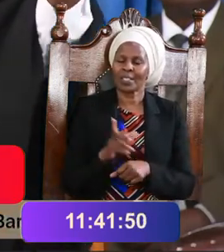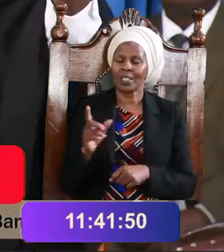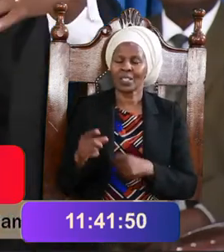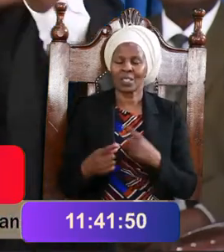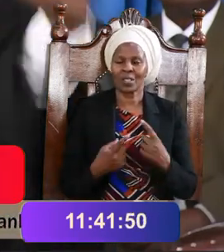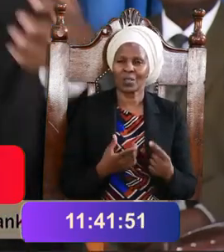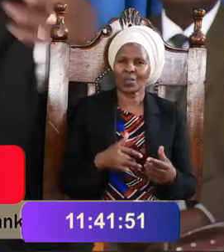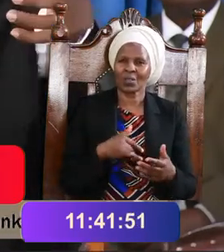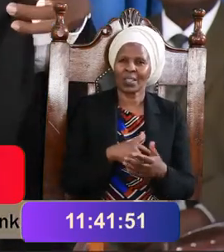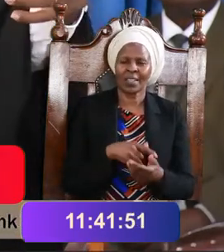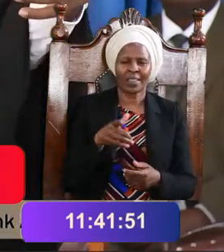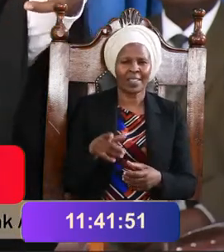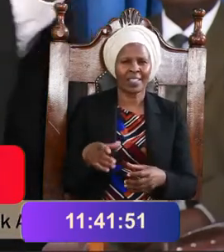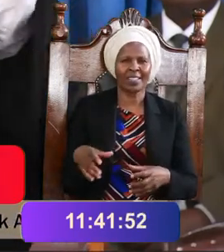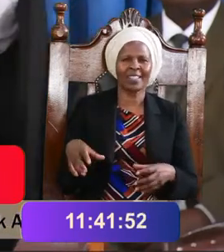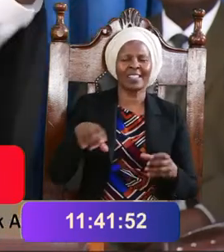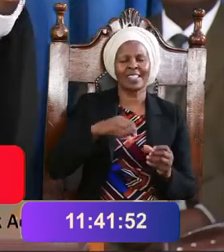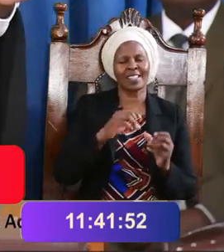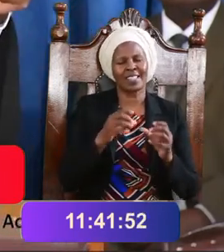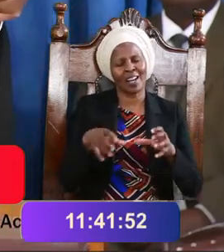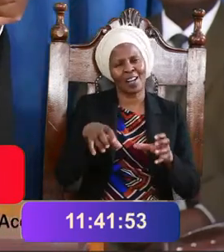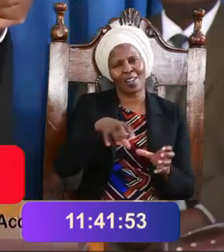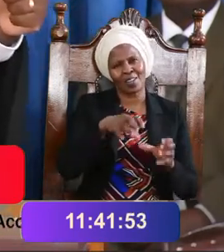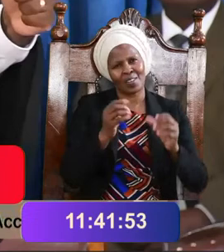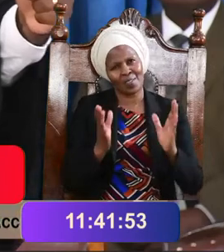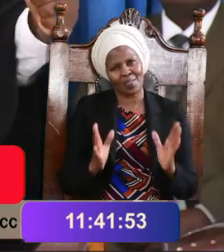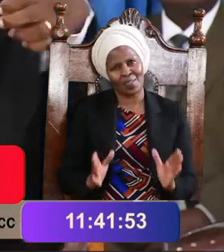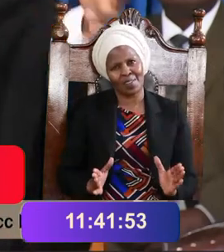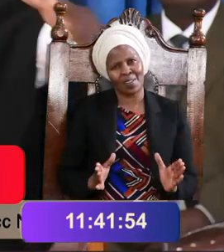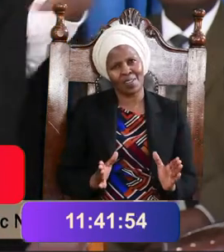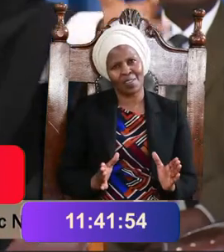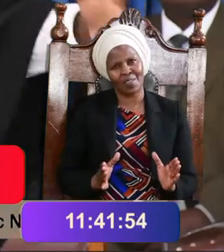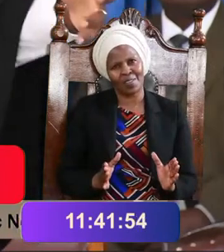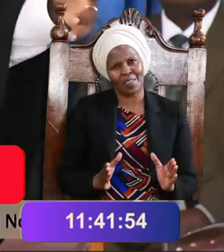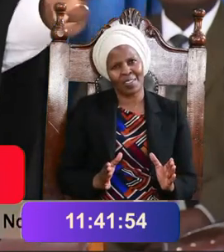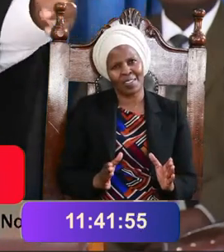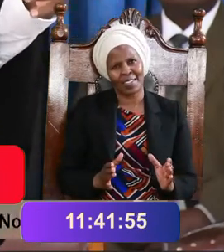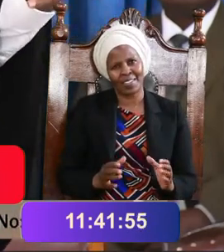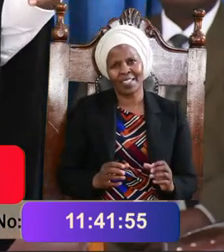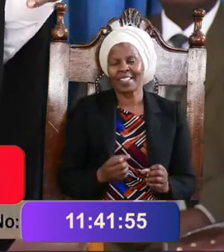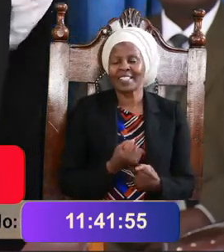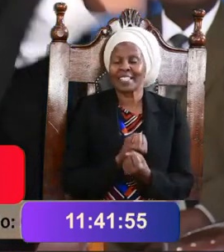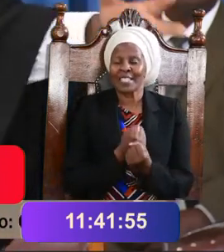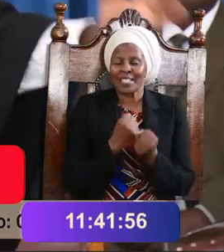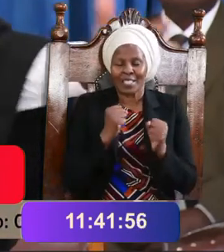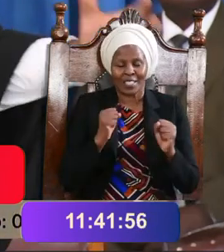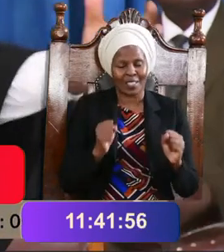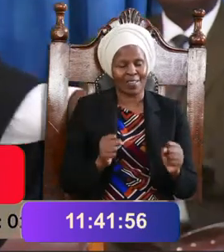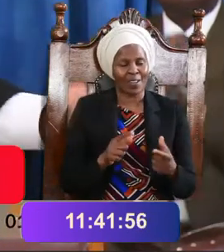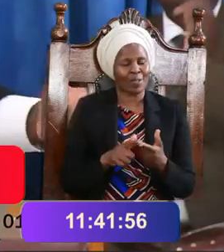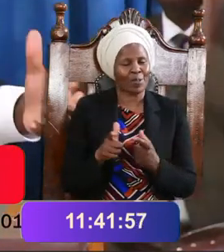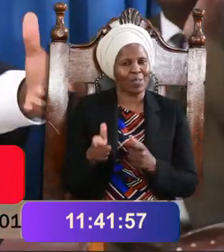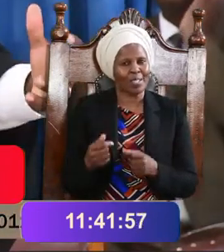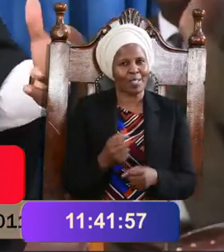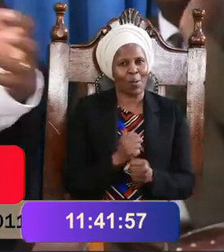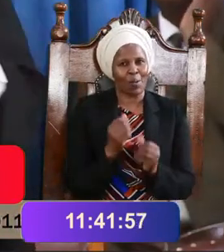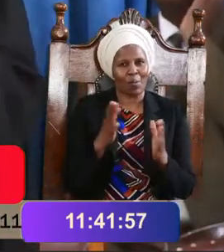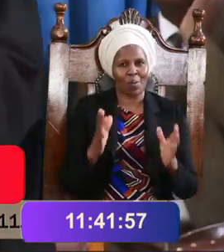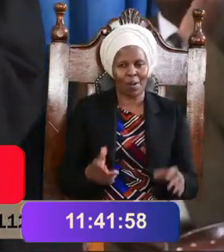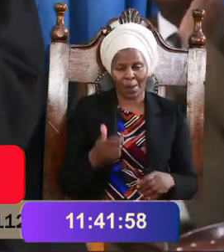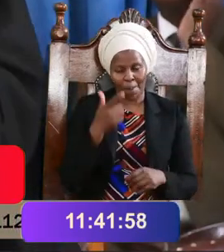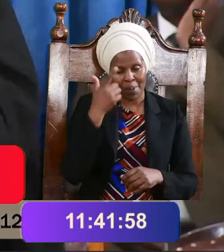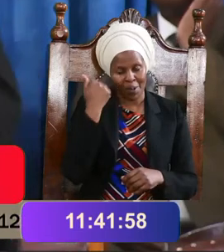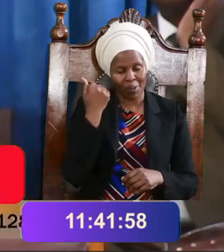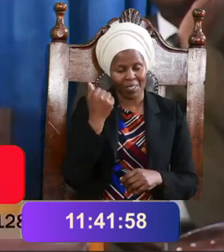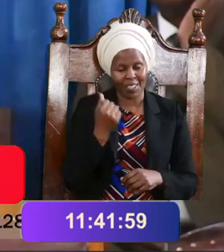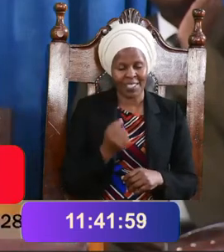yule driver wa ile tanka alikuwa kama a kind of savior, you know? Kama mwokozi fulani. Manake